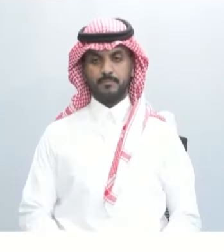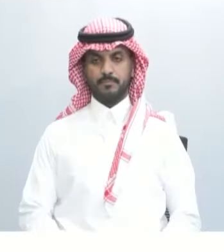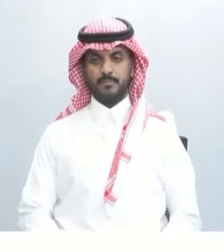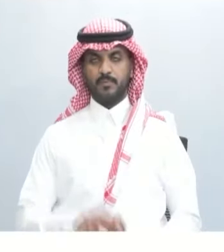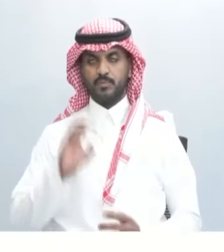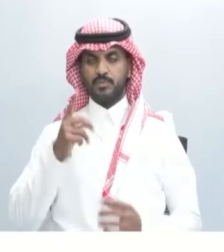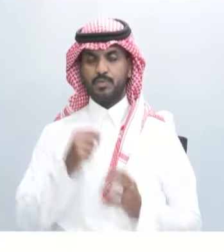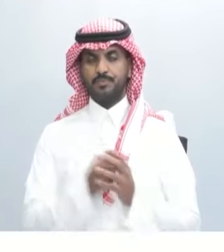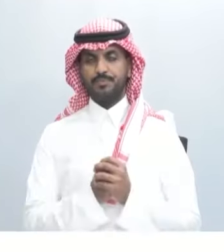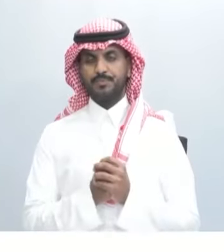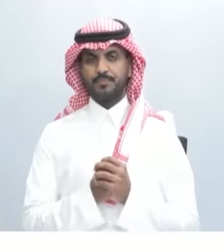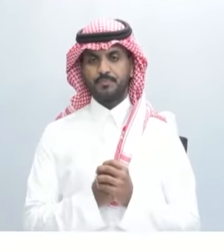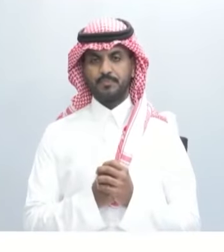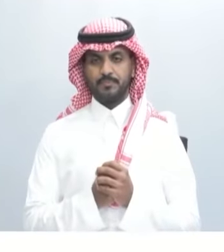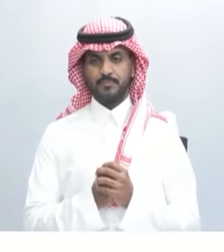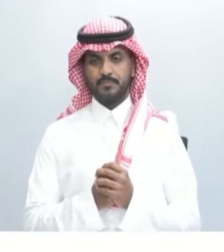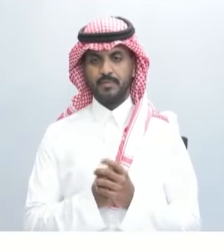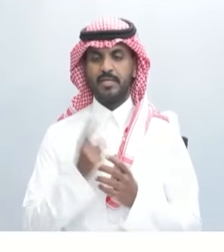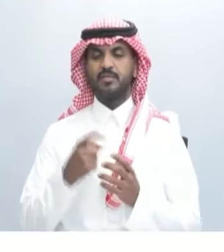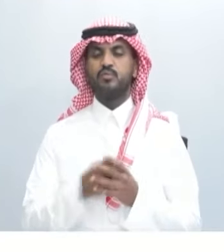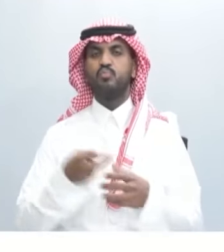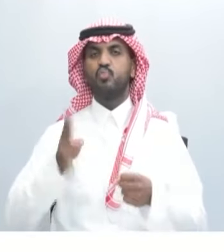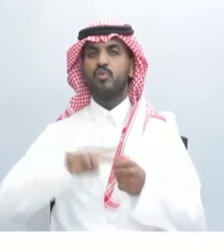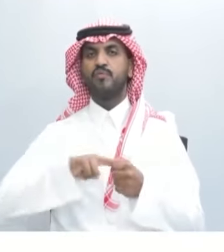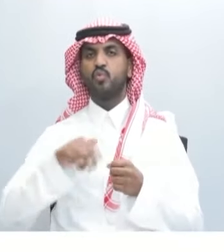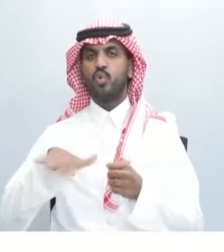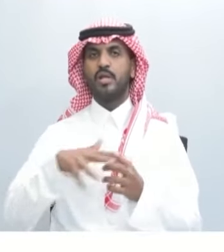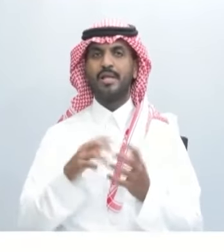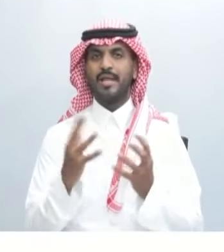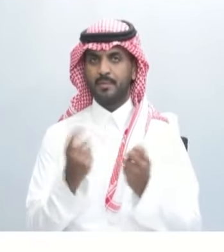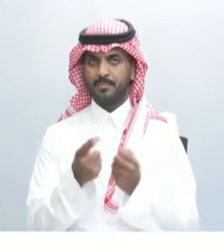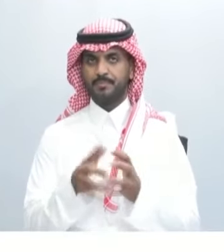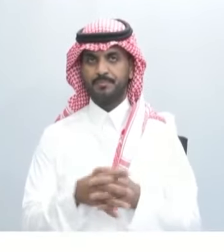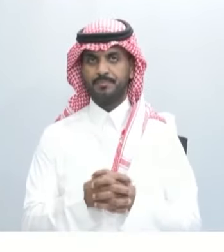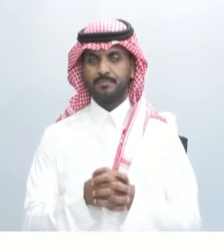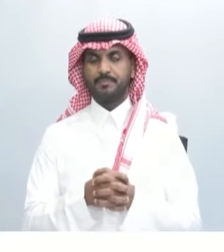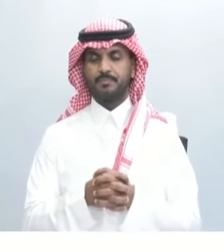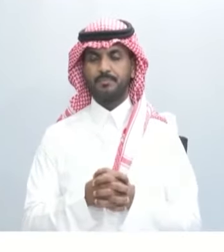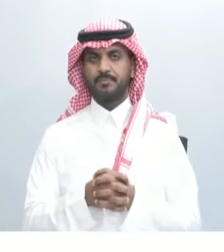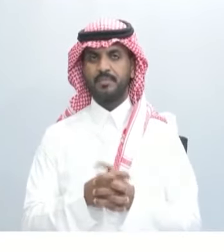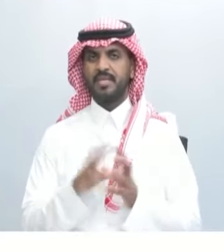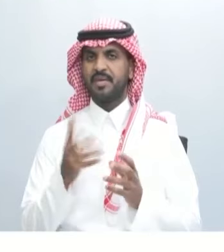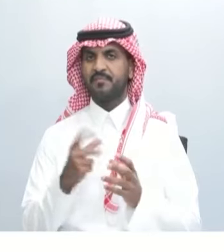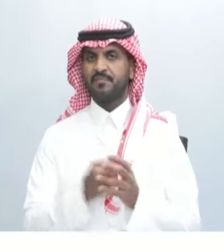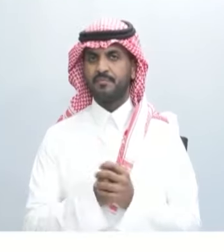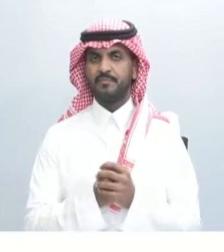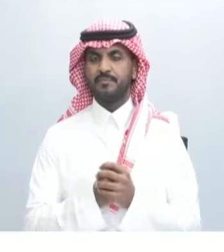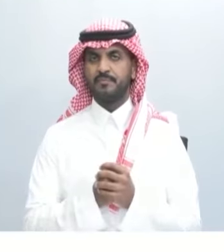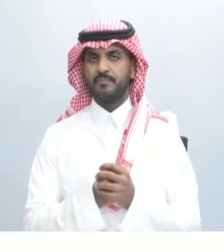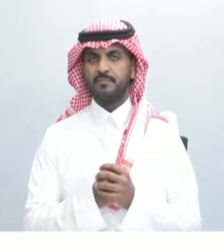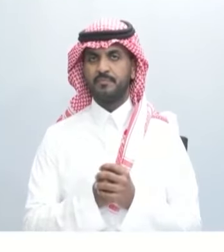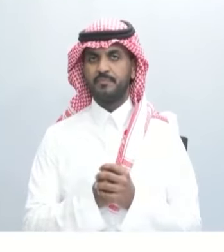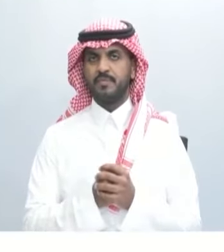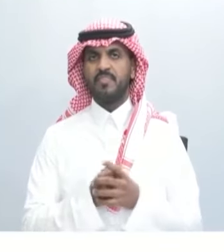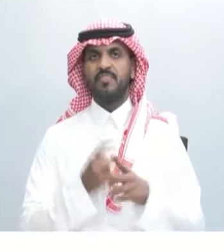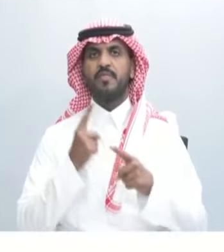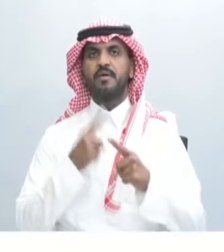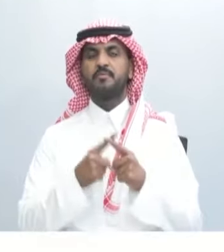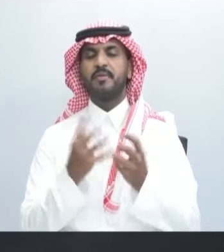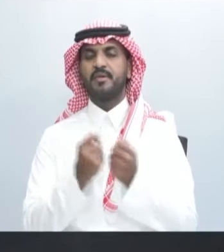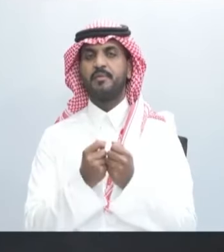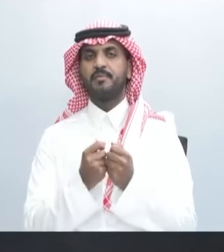مبدعين صار في الاجابه حددت مضاعفات كل عدد من هذه الاعداد بارك الله فيكم كيف تقومي بضرب هذا